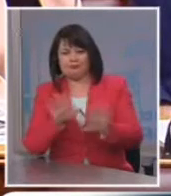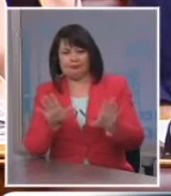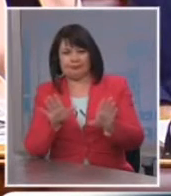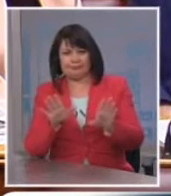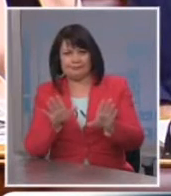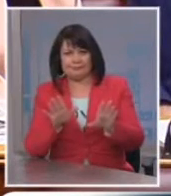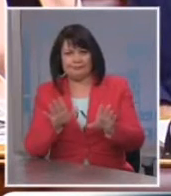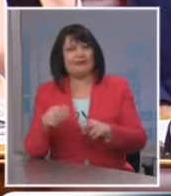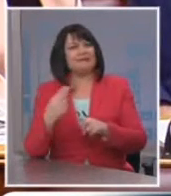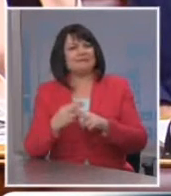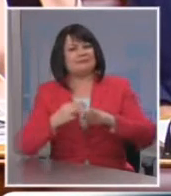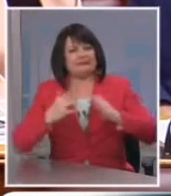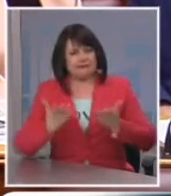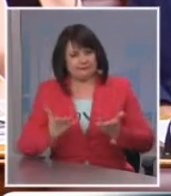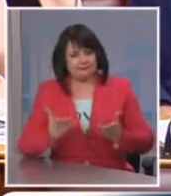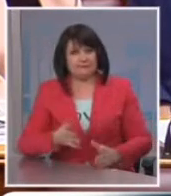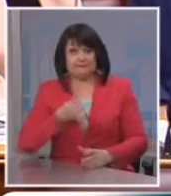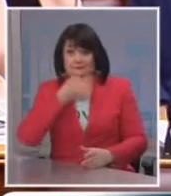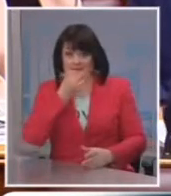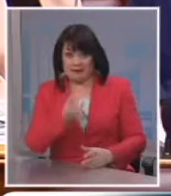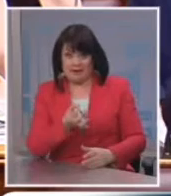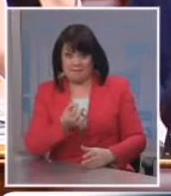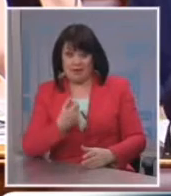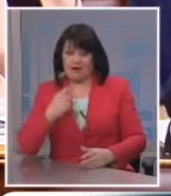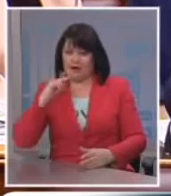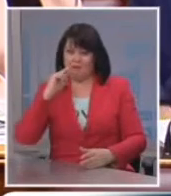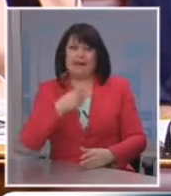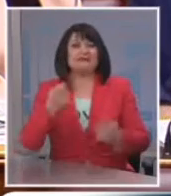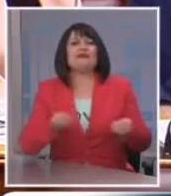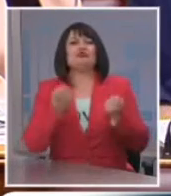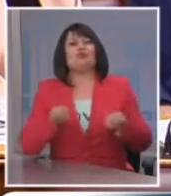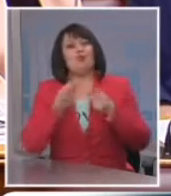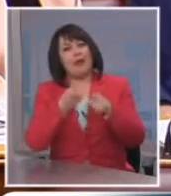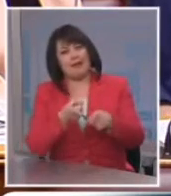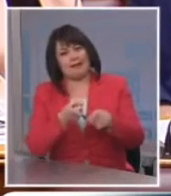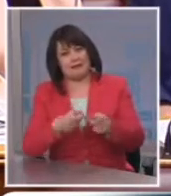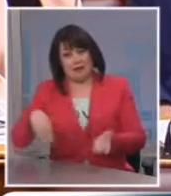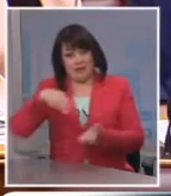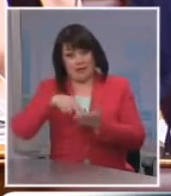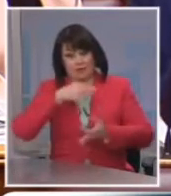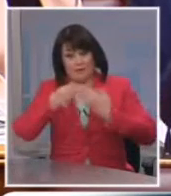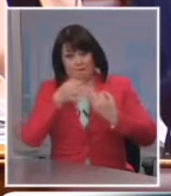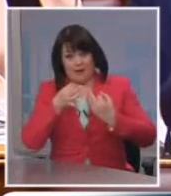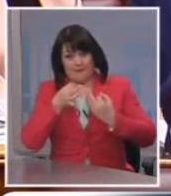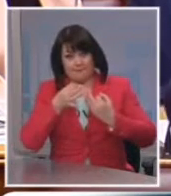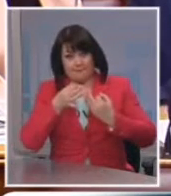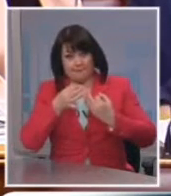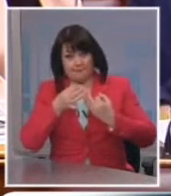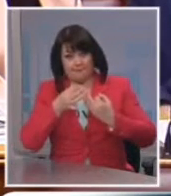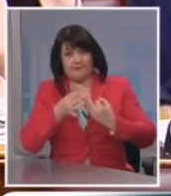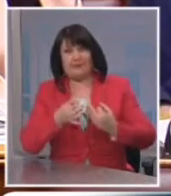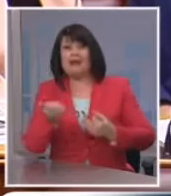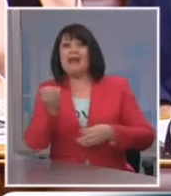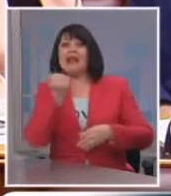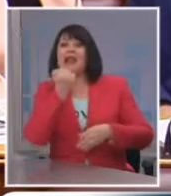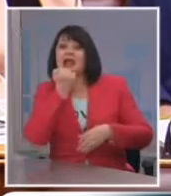στην σημασία του. Και δήλωσα σαν απάντηση σε αυτό το επεισόδιο από αυτό εδώ το βήμα ότι χτύπησαν λάθος πόρτα